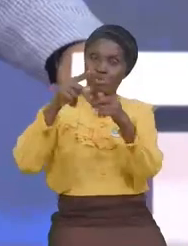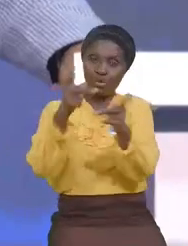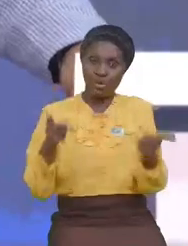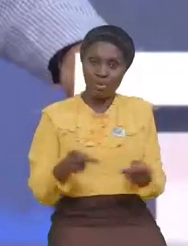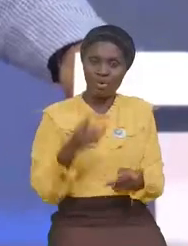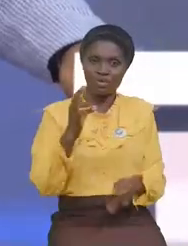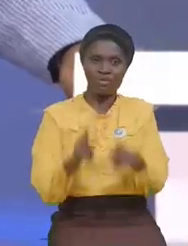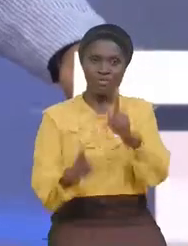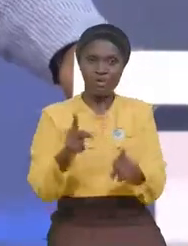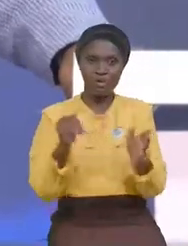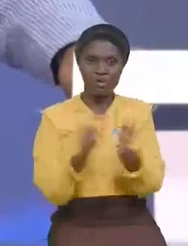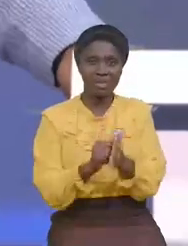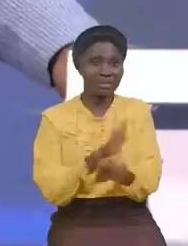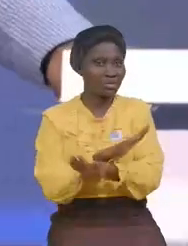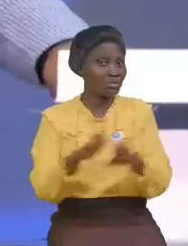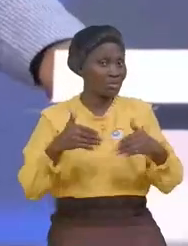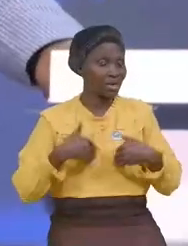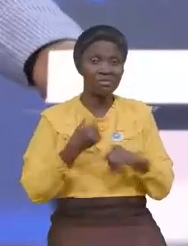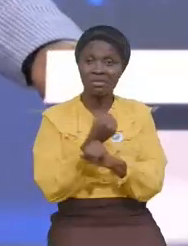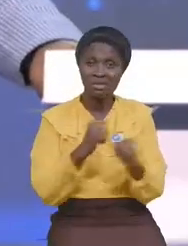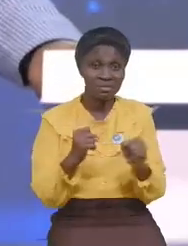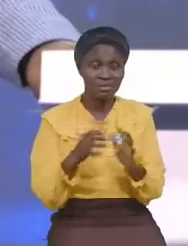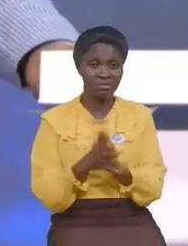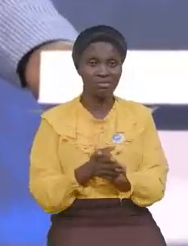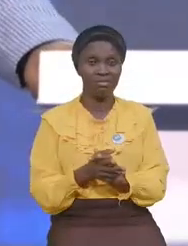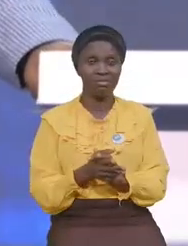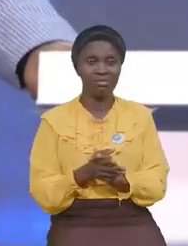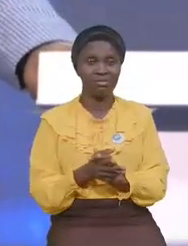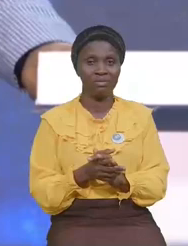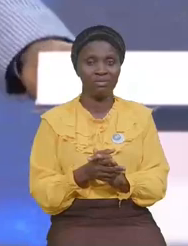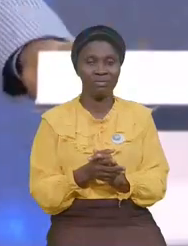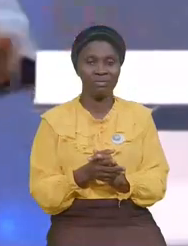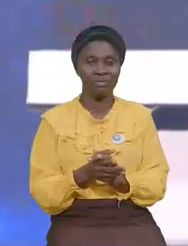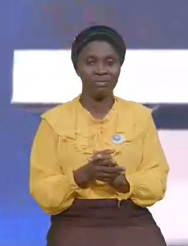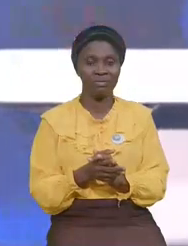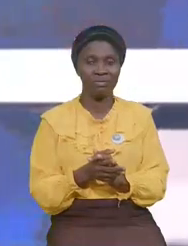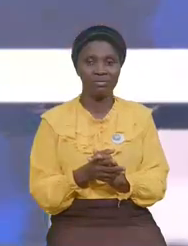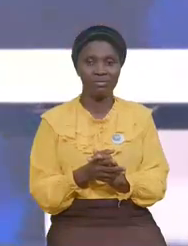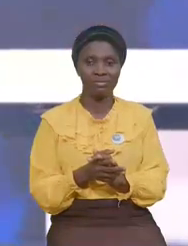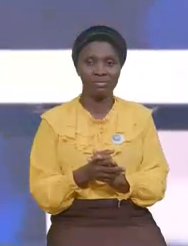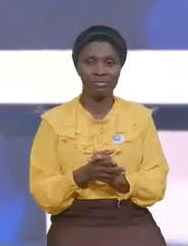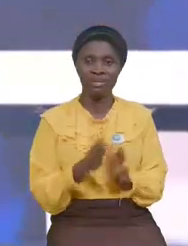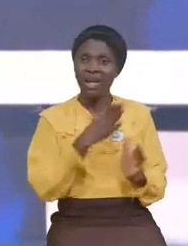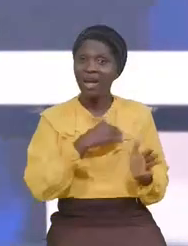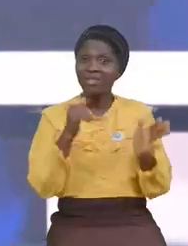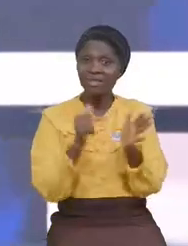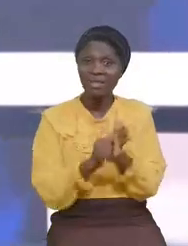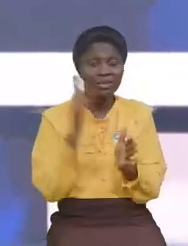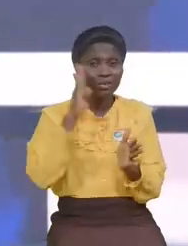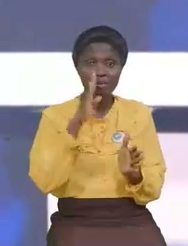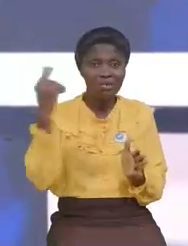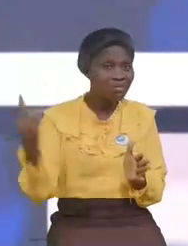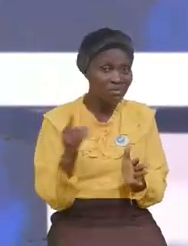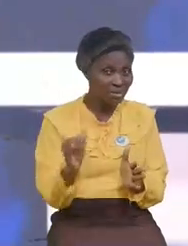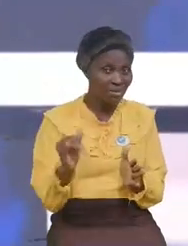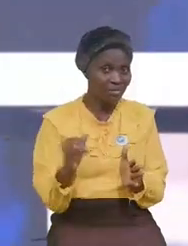là, à ce lieu, à cet endroit où ceux qui n'ont pas le salut se trouve,